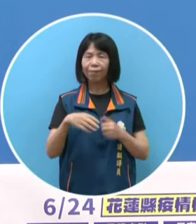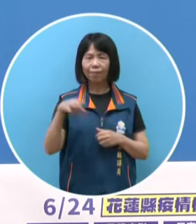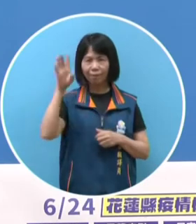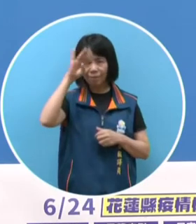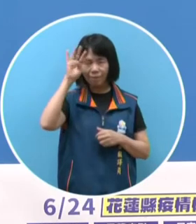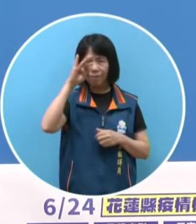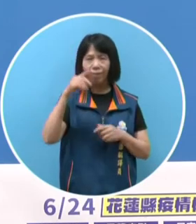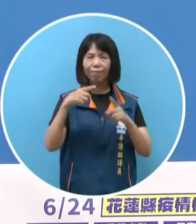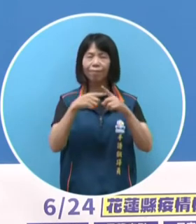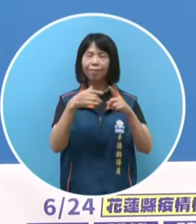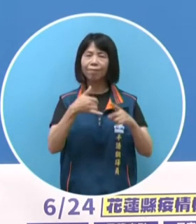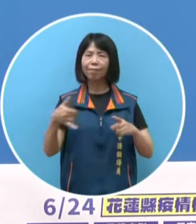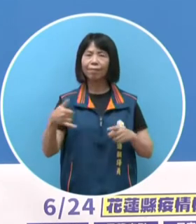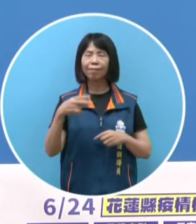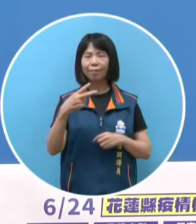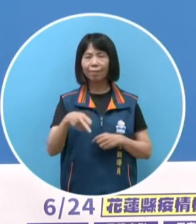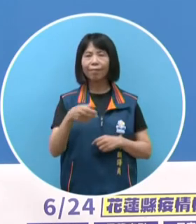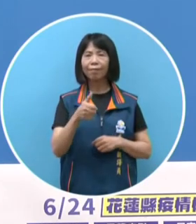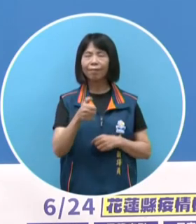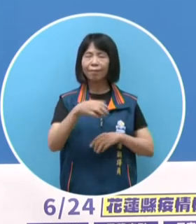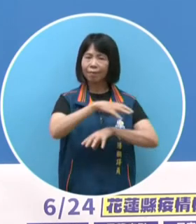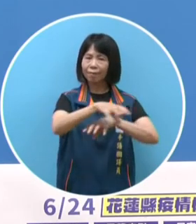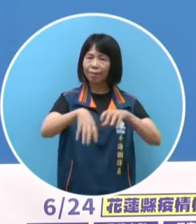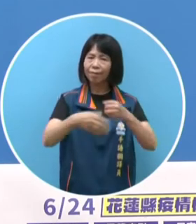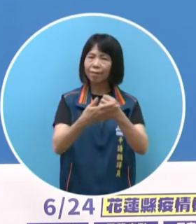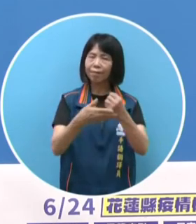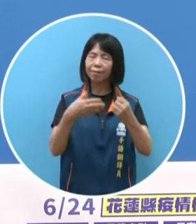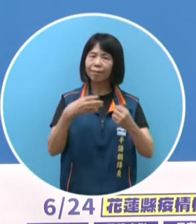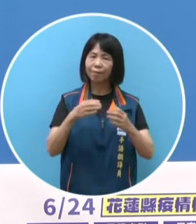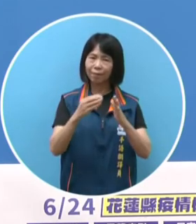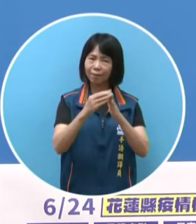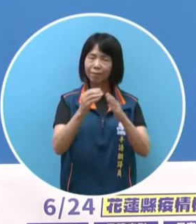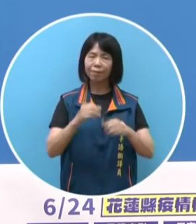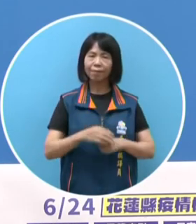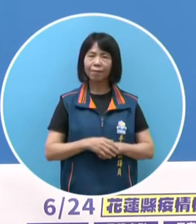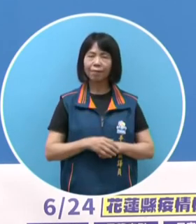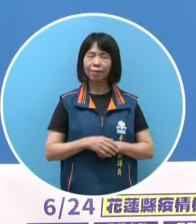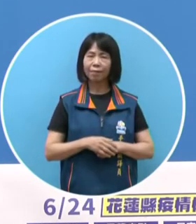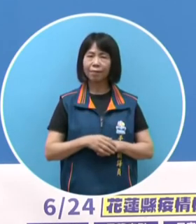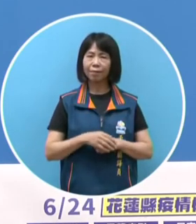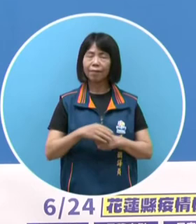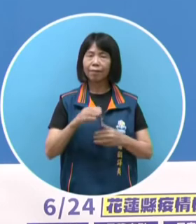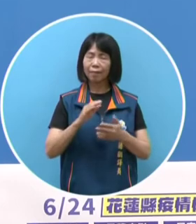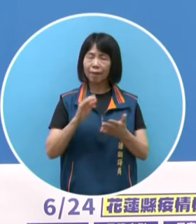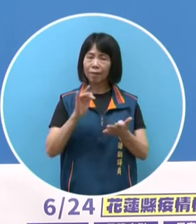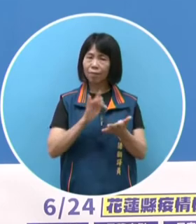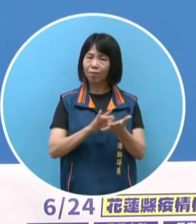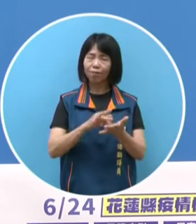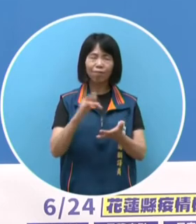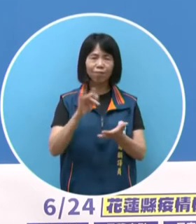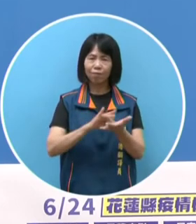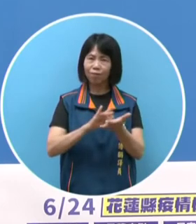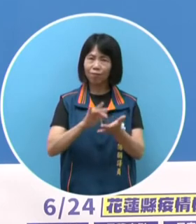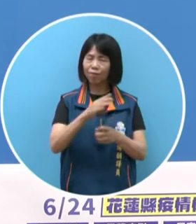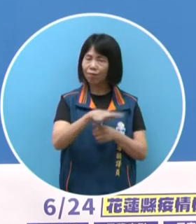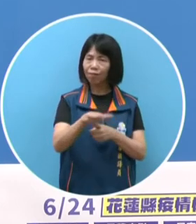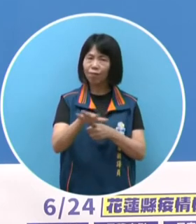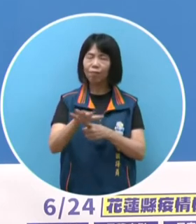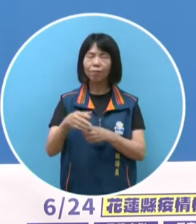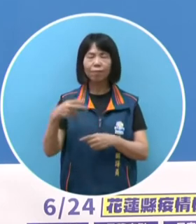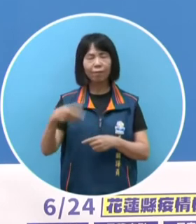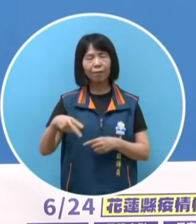员，也谢谢环保局，他在之后的消清。更谢谢观光旅游